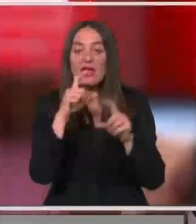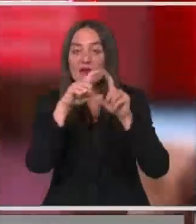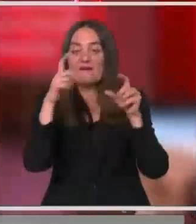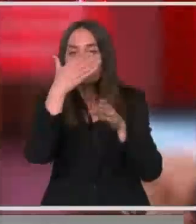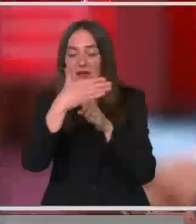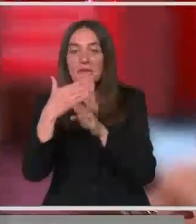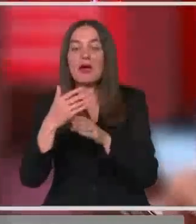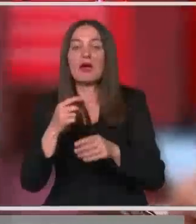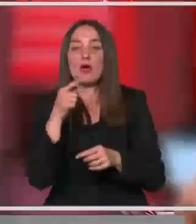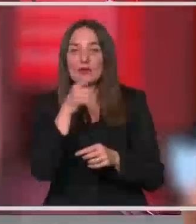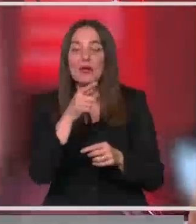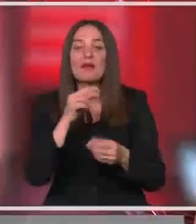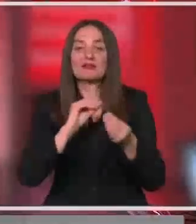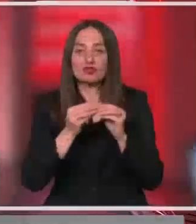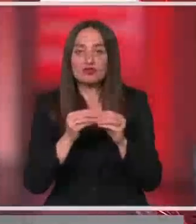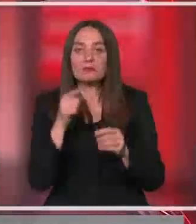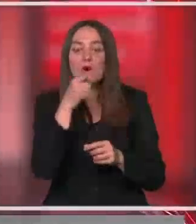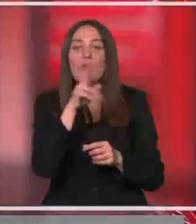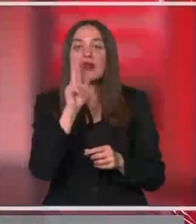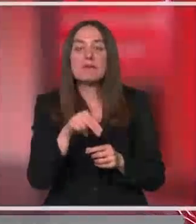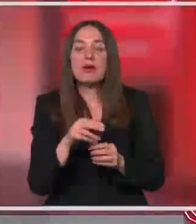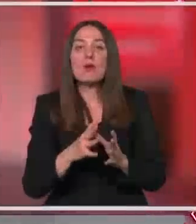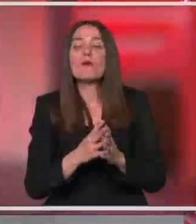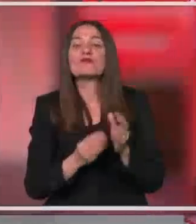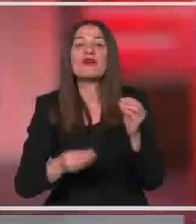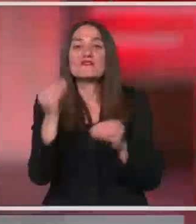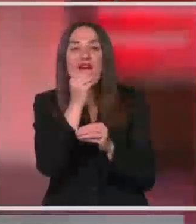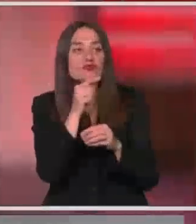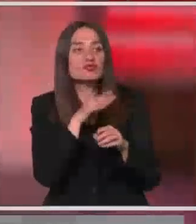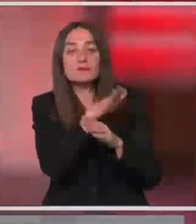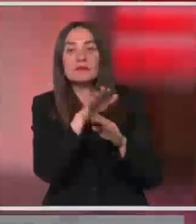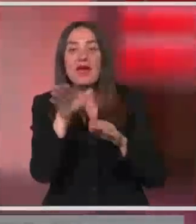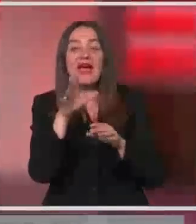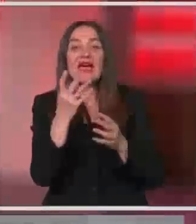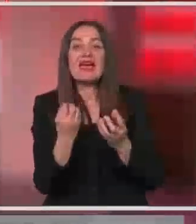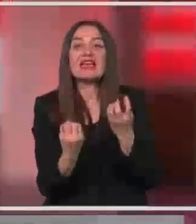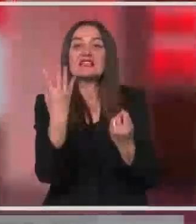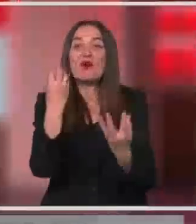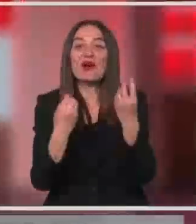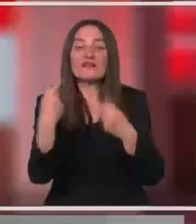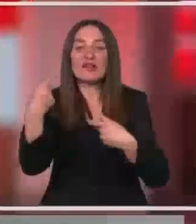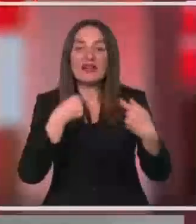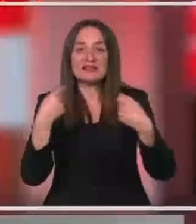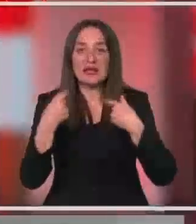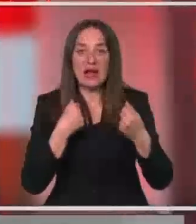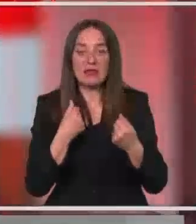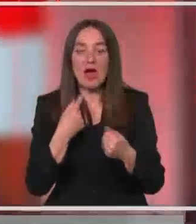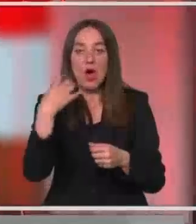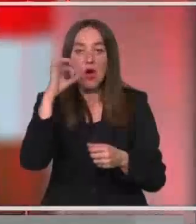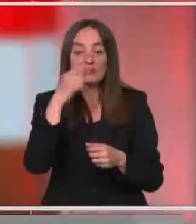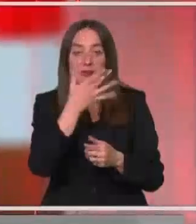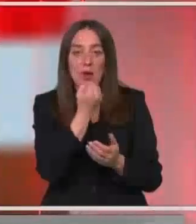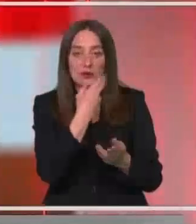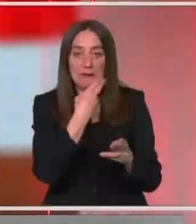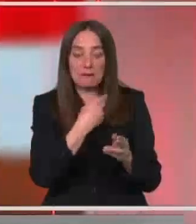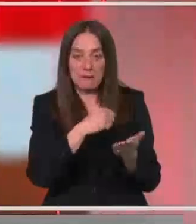ili preduzeće u tim tržištima, oni imaju veći dijapazon izvora finansiranja, ako tako mogu da se izrazim. Dakle, osim od